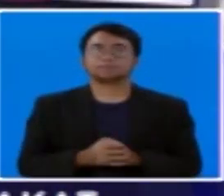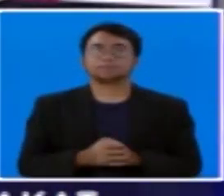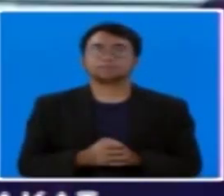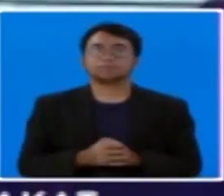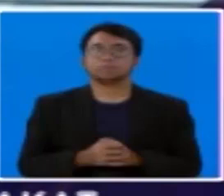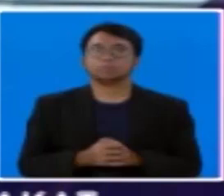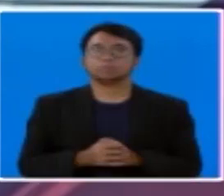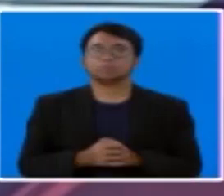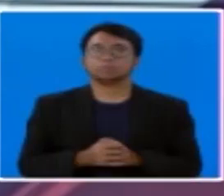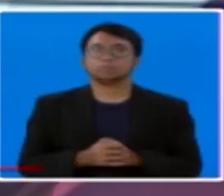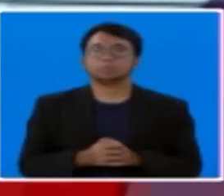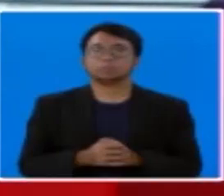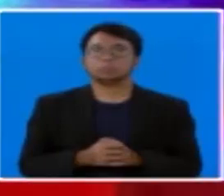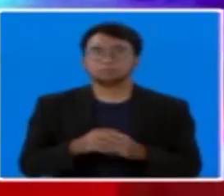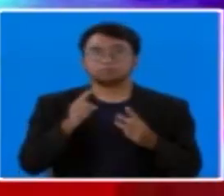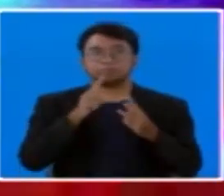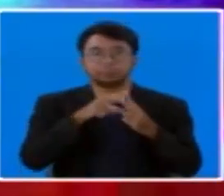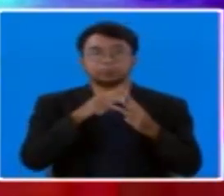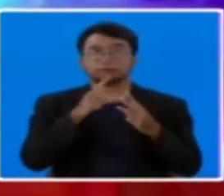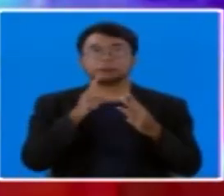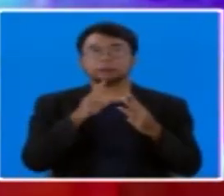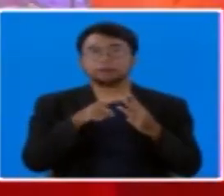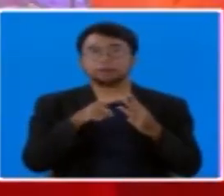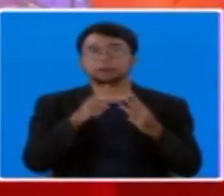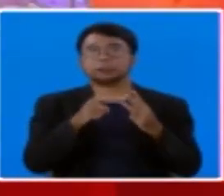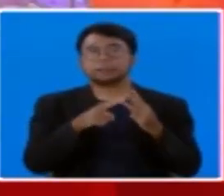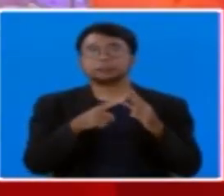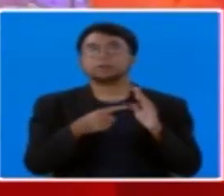Nantikan penampilan Anissa Dasuki, Melanie Ricardo, dan Robby